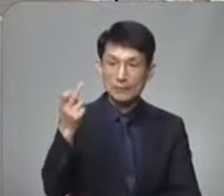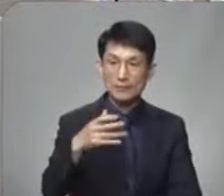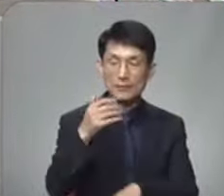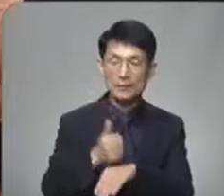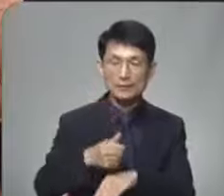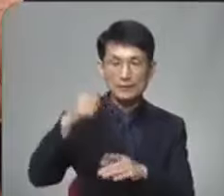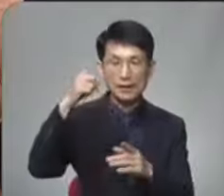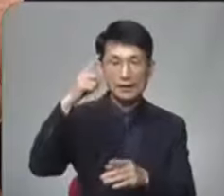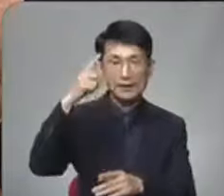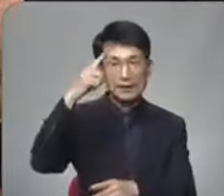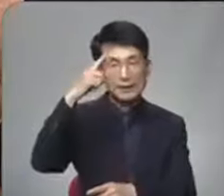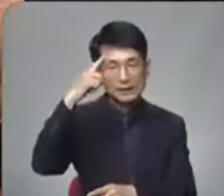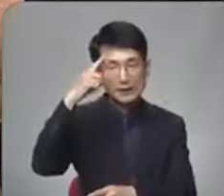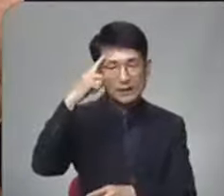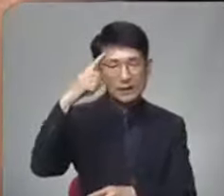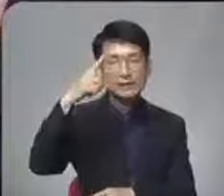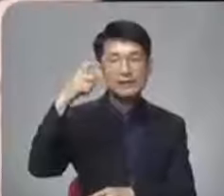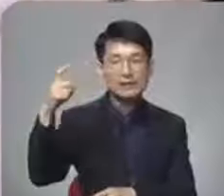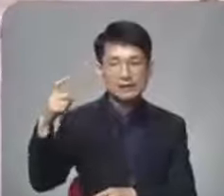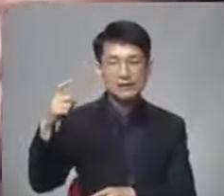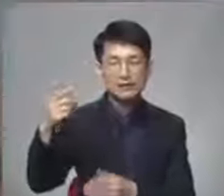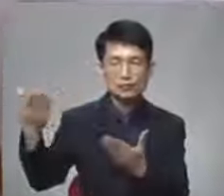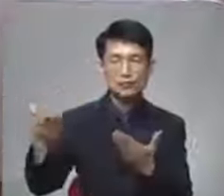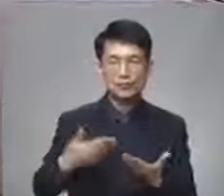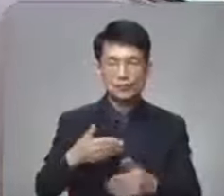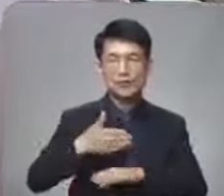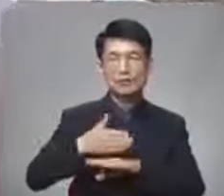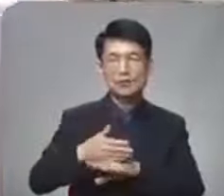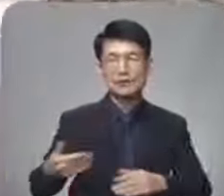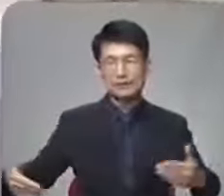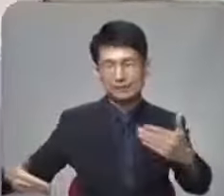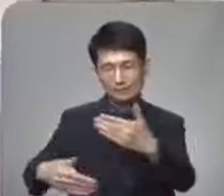찾아줘서 아니 너무 감사해서 한번